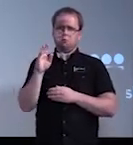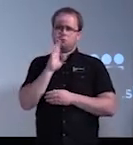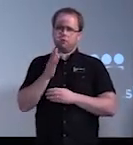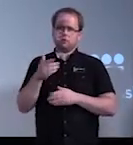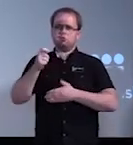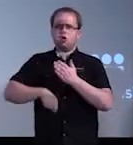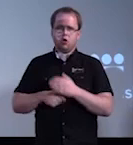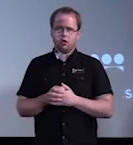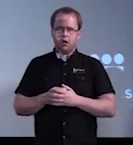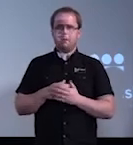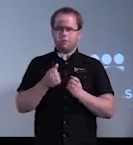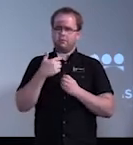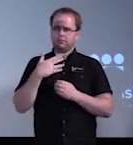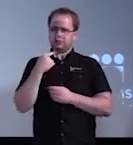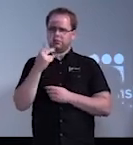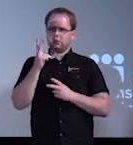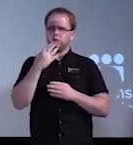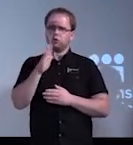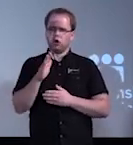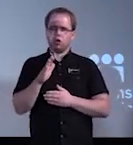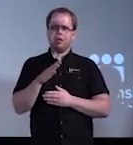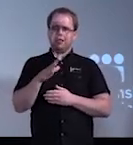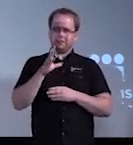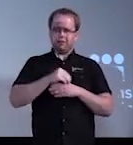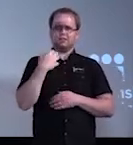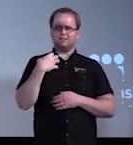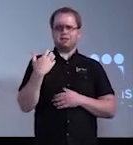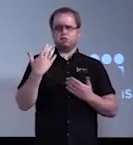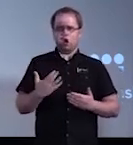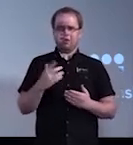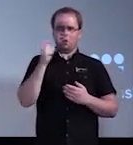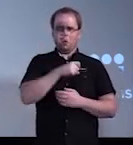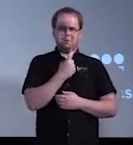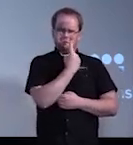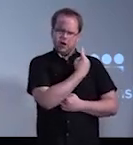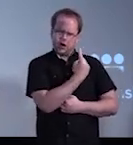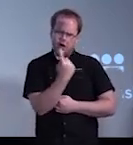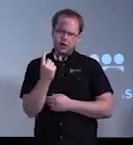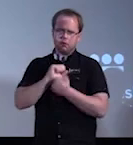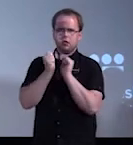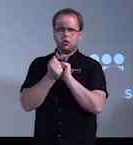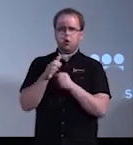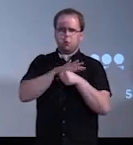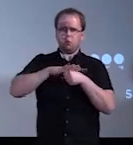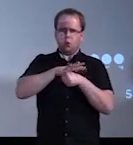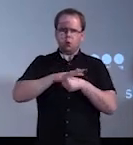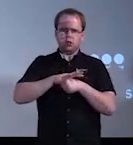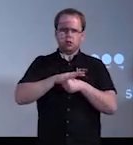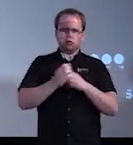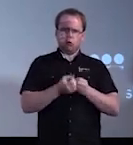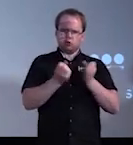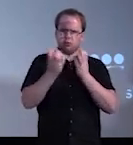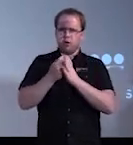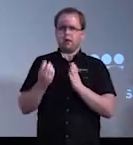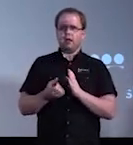återigen så vill jag nog säga samma svar. Det här kommer antas av Sveriges riksdag. Vi kan ju inte på varenda politikområde i vårt land skapa en politik därför att vi är rädda